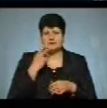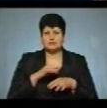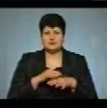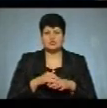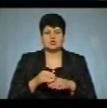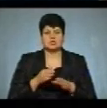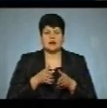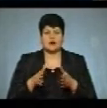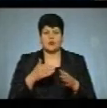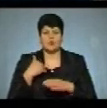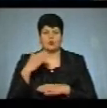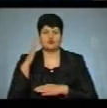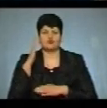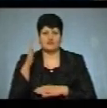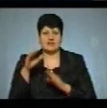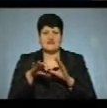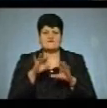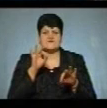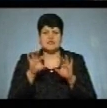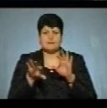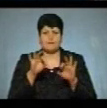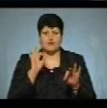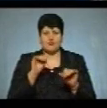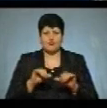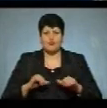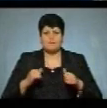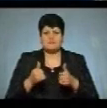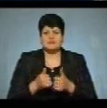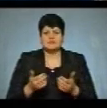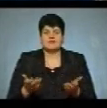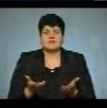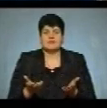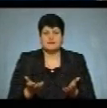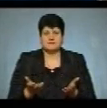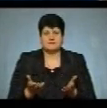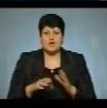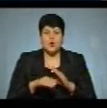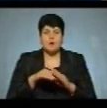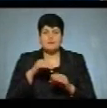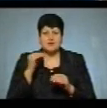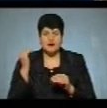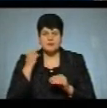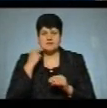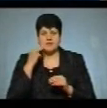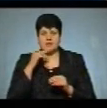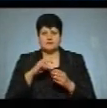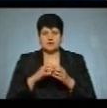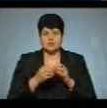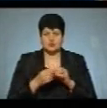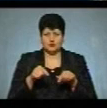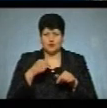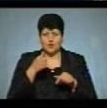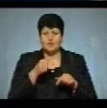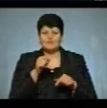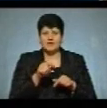голосування, шляхом відбору комісії, яка обирає за найкращими результатами поточного року